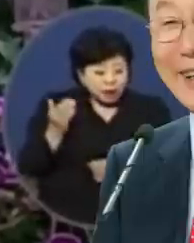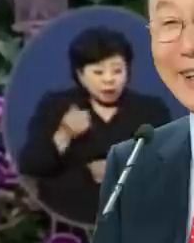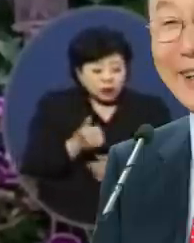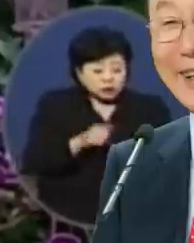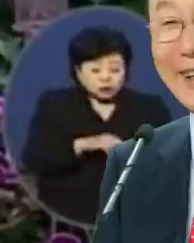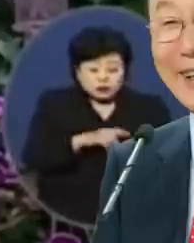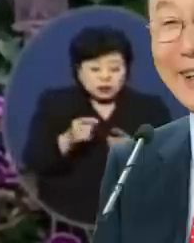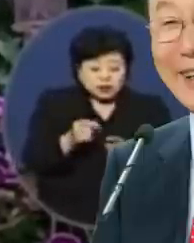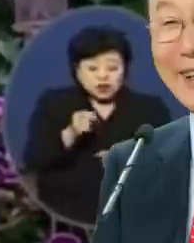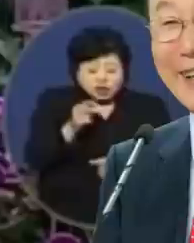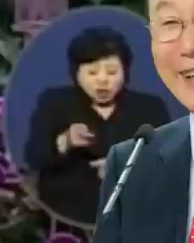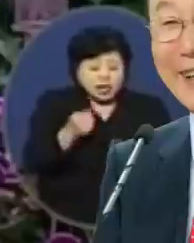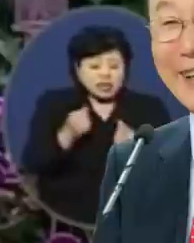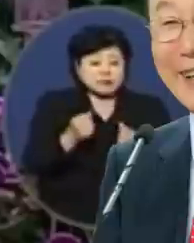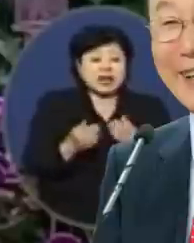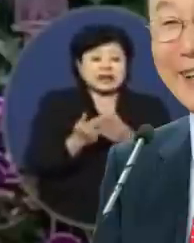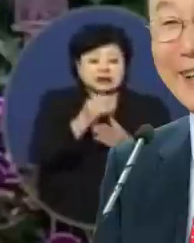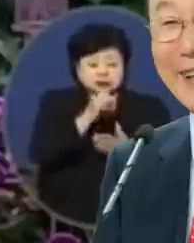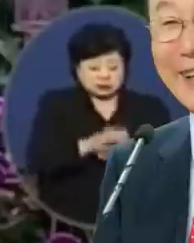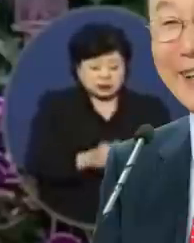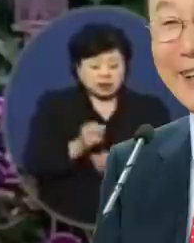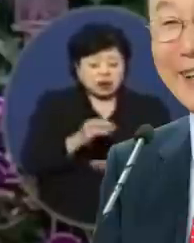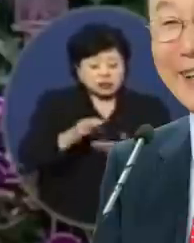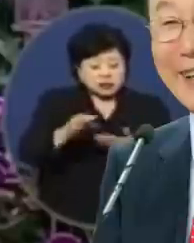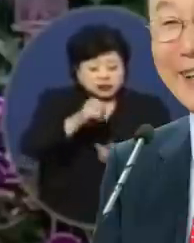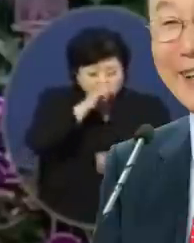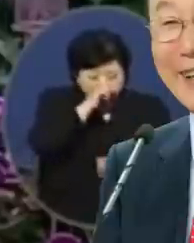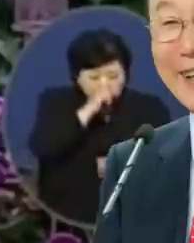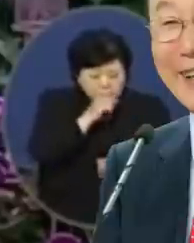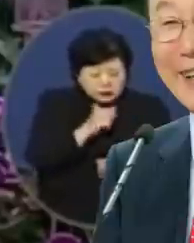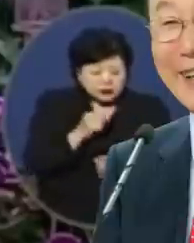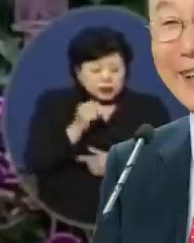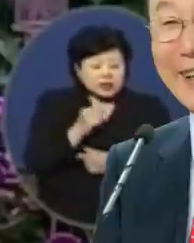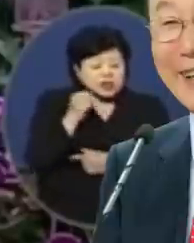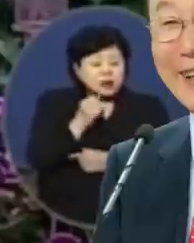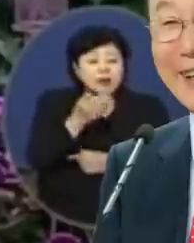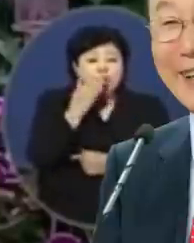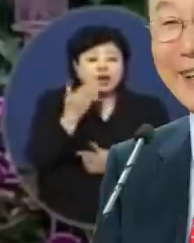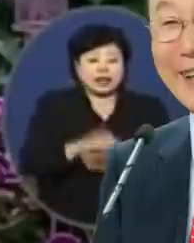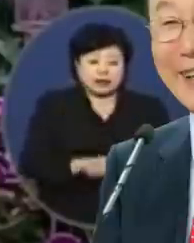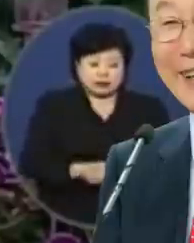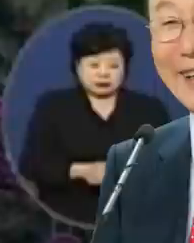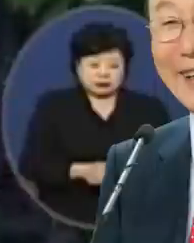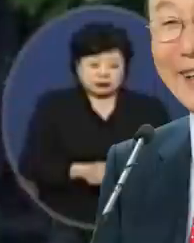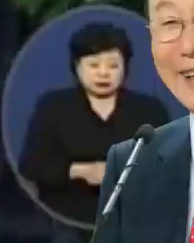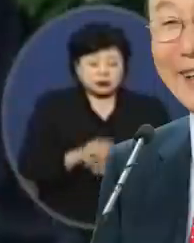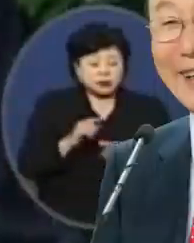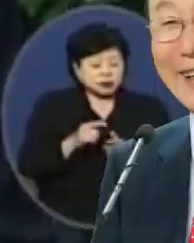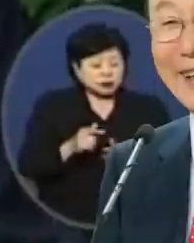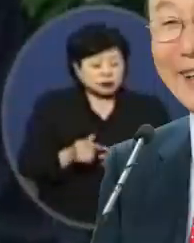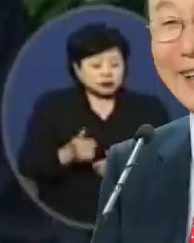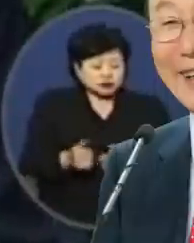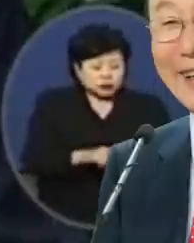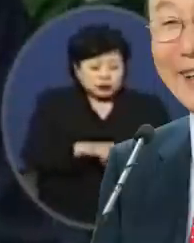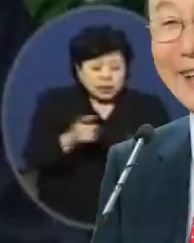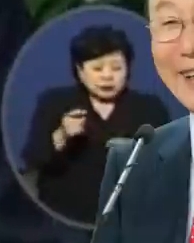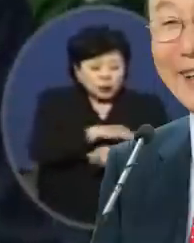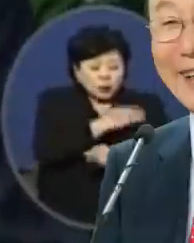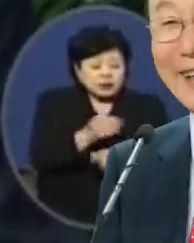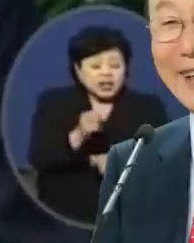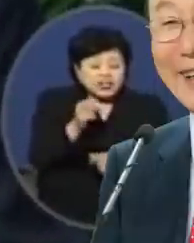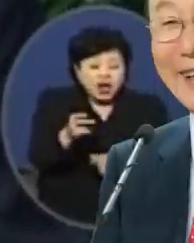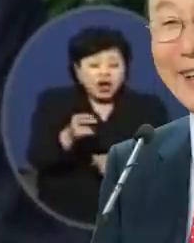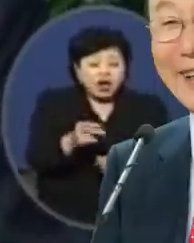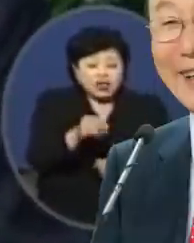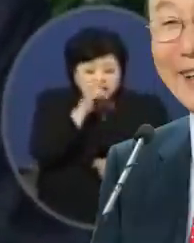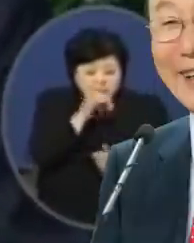죽고 사는 것이 혀의 힘에 달렸나니 혀를 썩이 좋아하는 자는 혀의 열매를 먹이라. 보통이 아닙니다. 죽고 사는 권세가 혀에 달리는